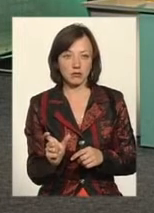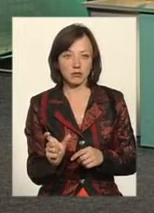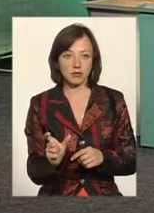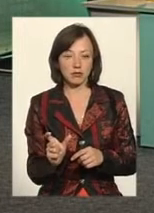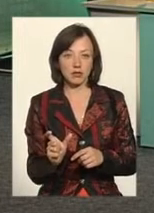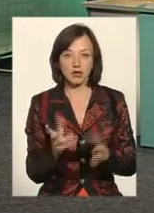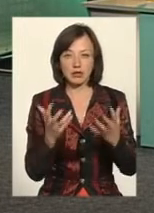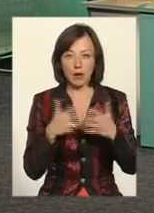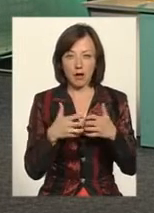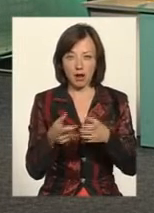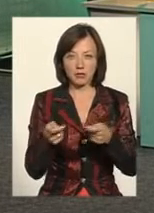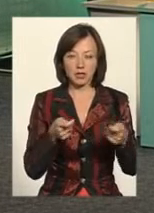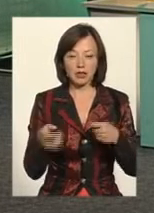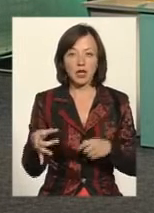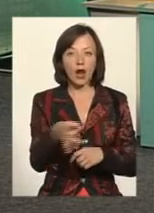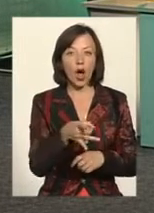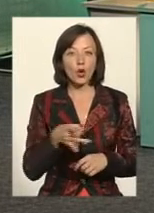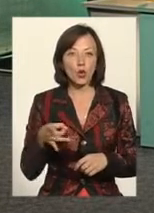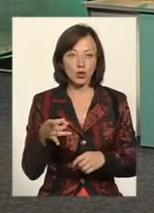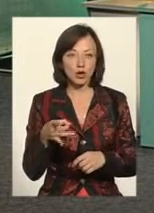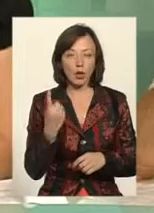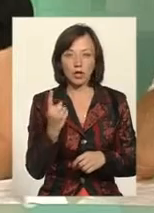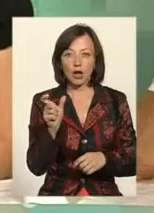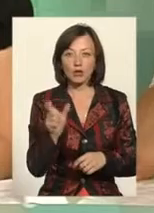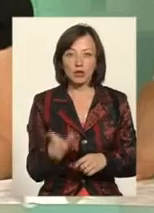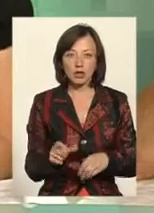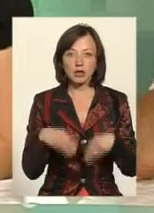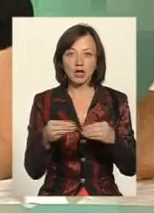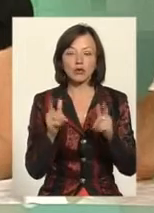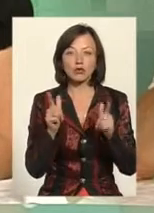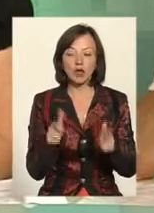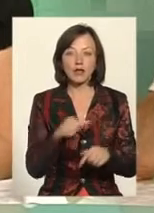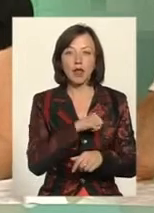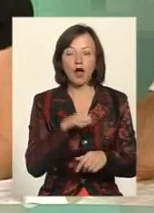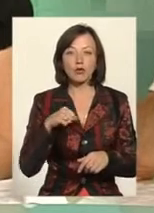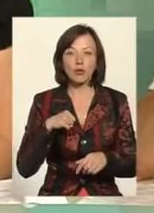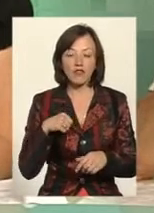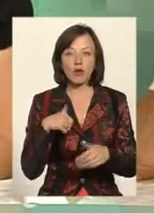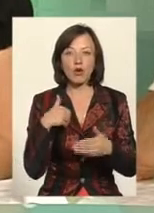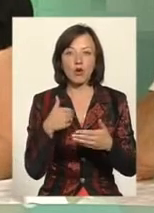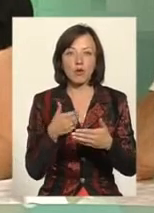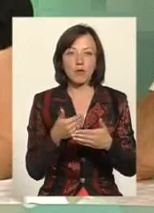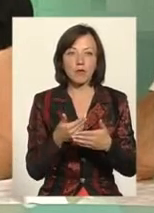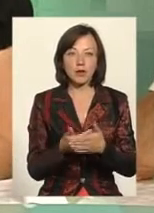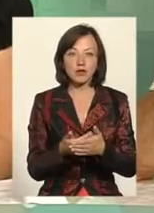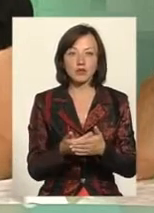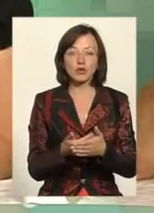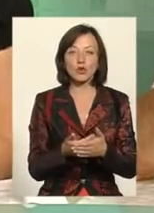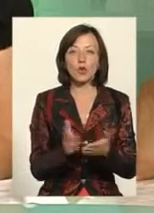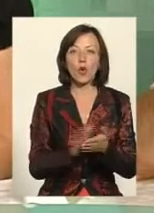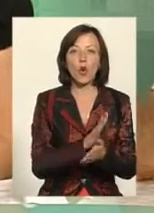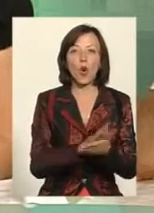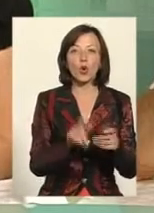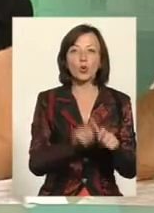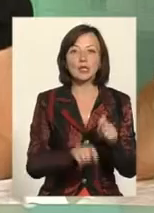із апарату адміністрації району, одна людина дала згоду на добровільну громадську люстрацію.